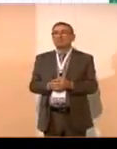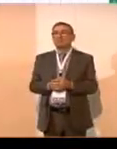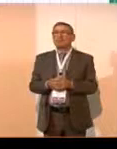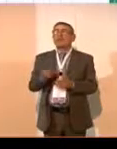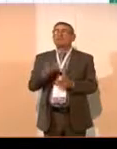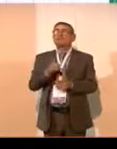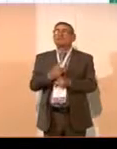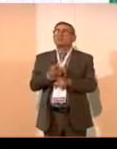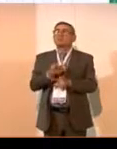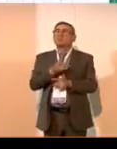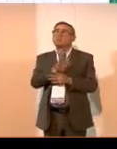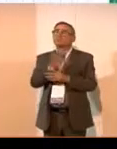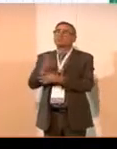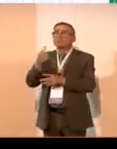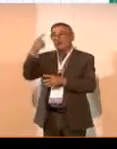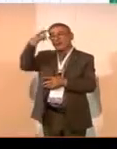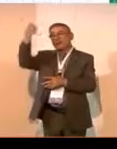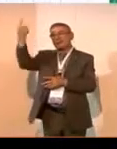dell'ideale.